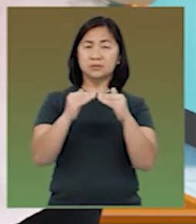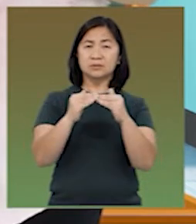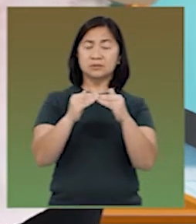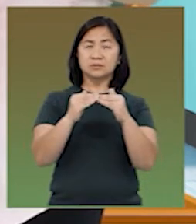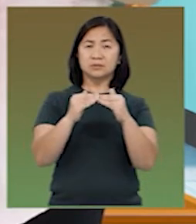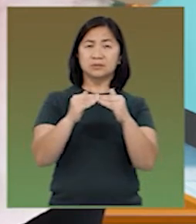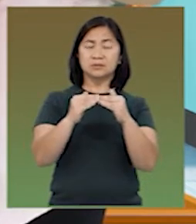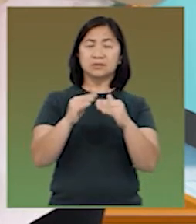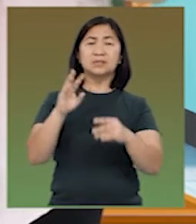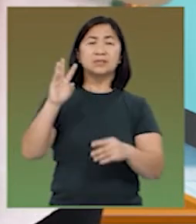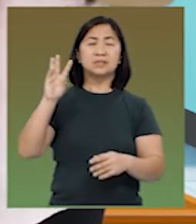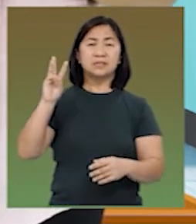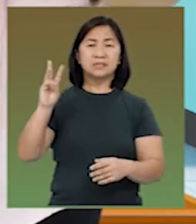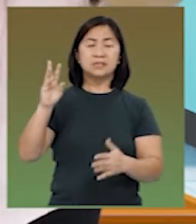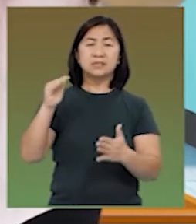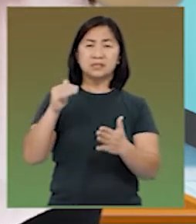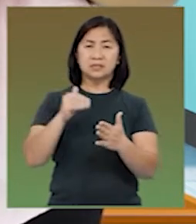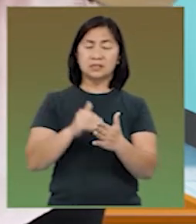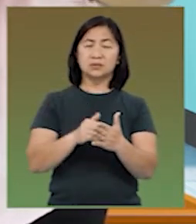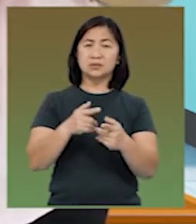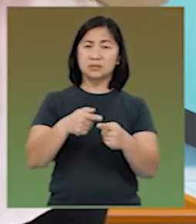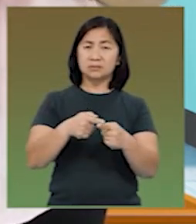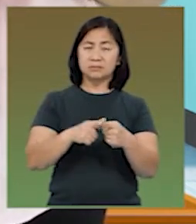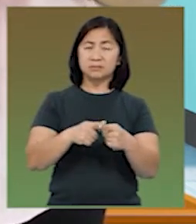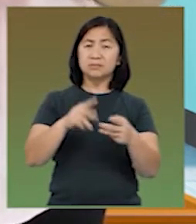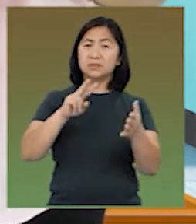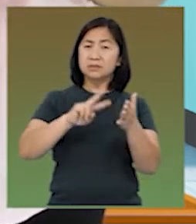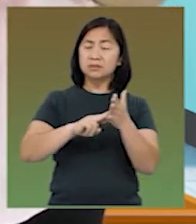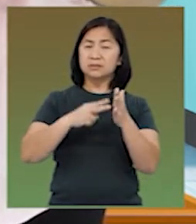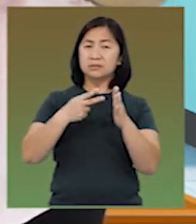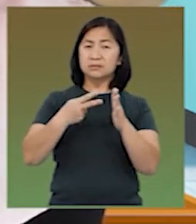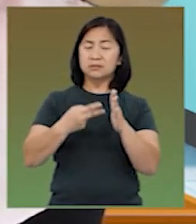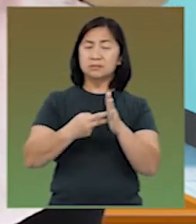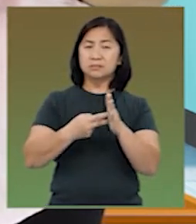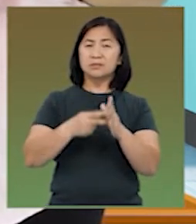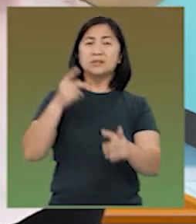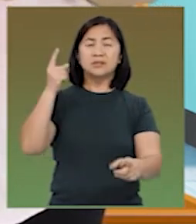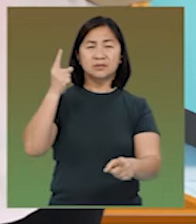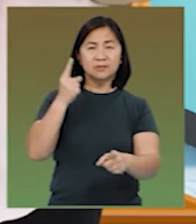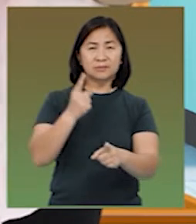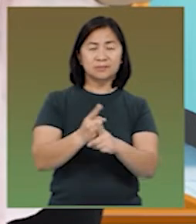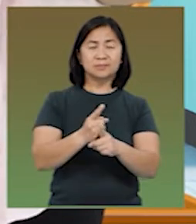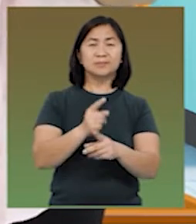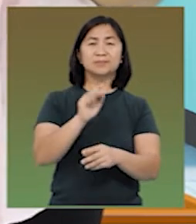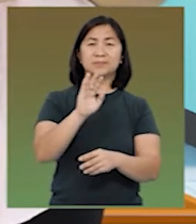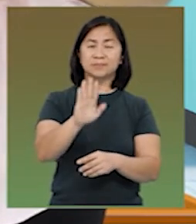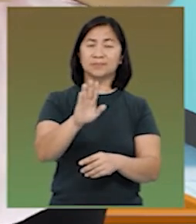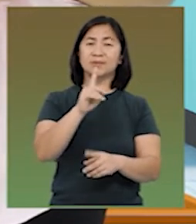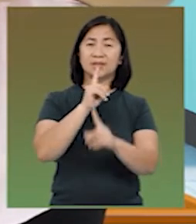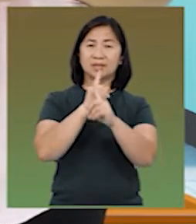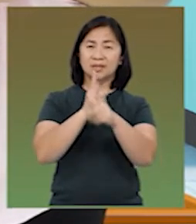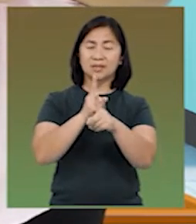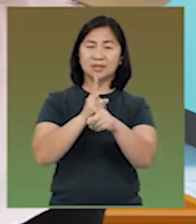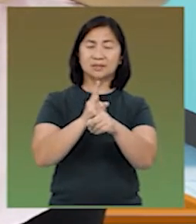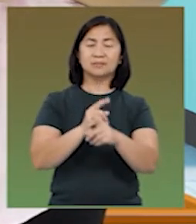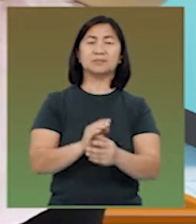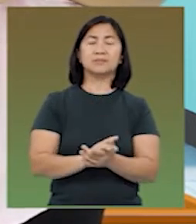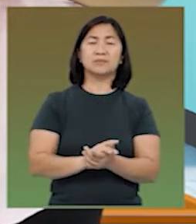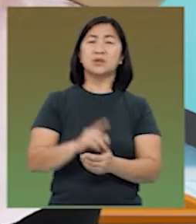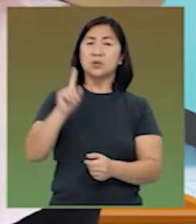is equal to 6,000 grams. Ibig sabihin, tama ang inyong